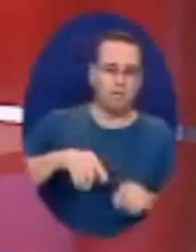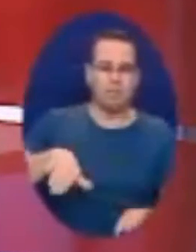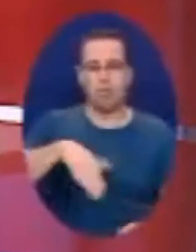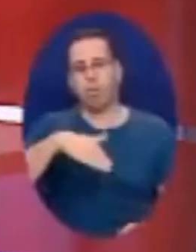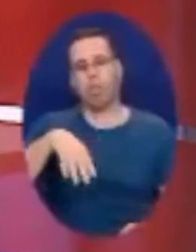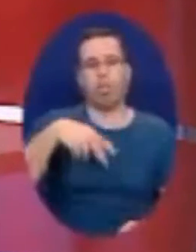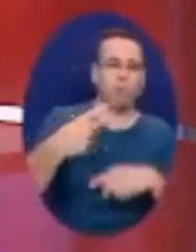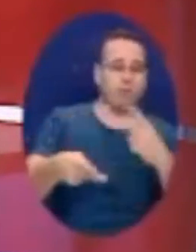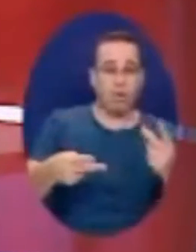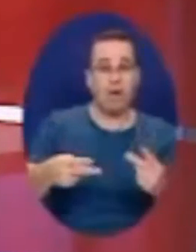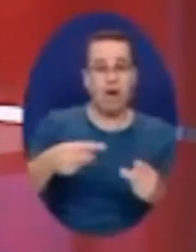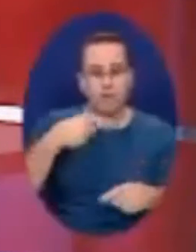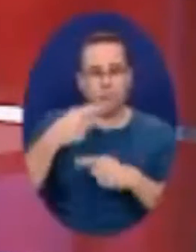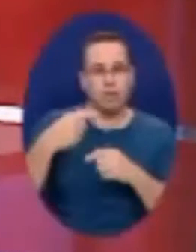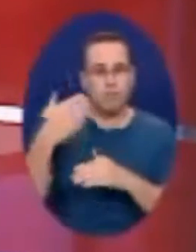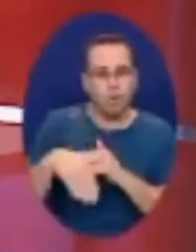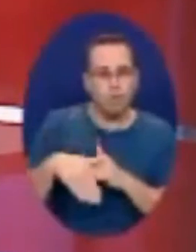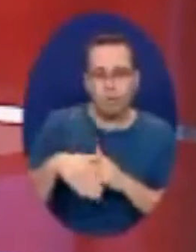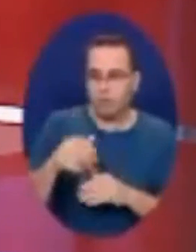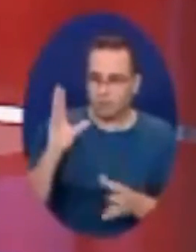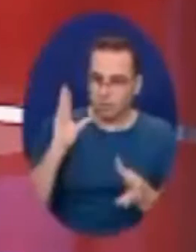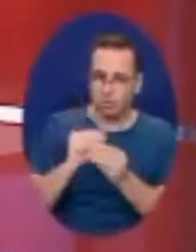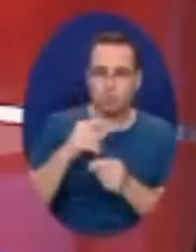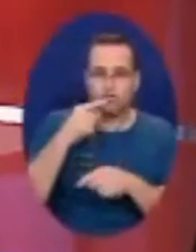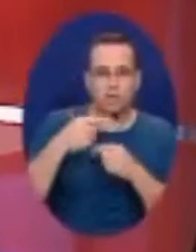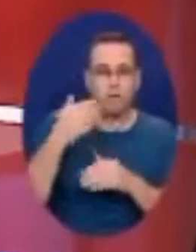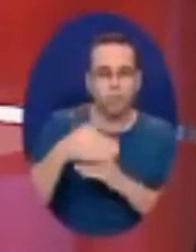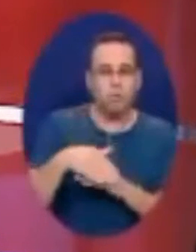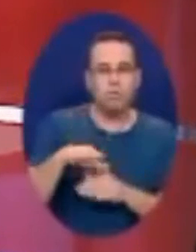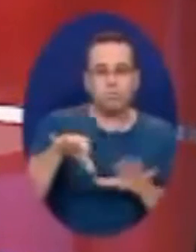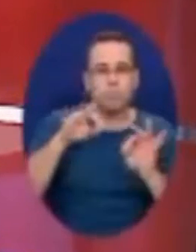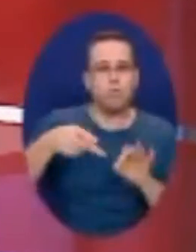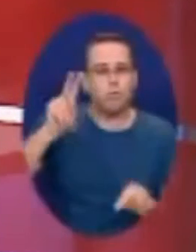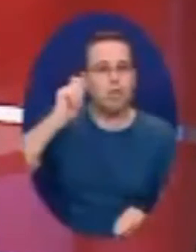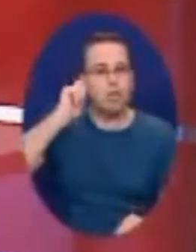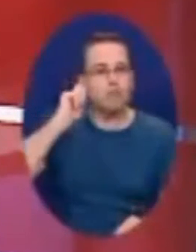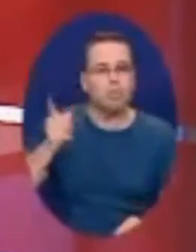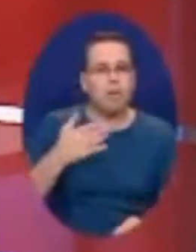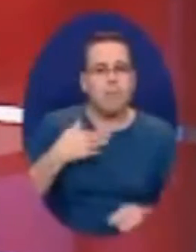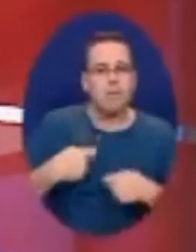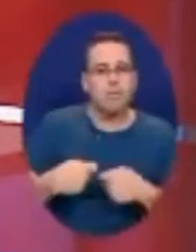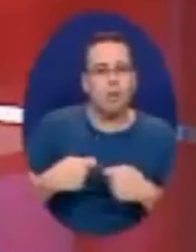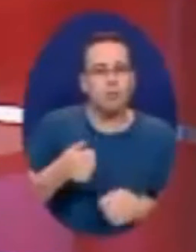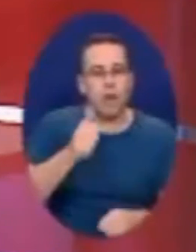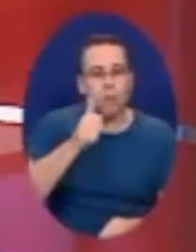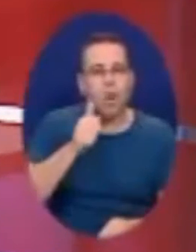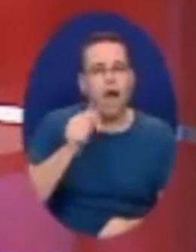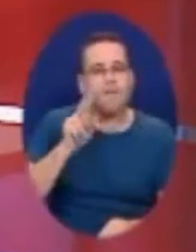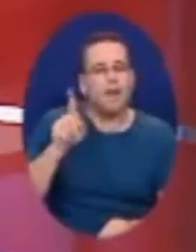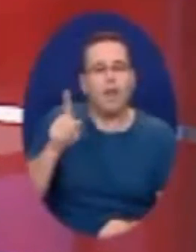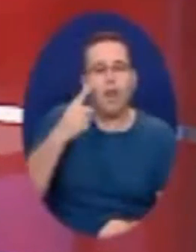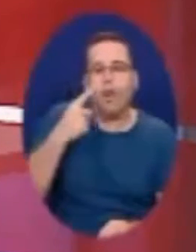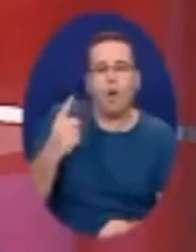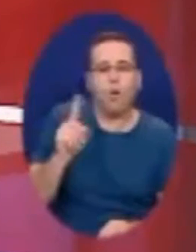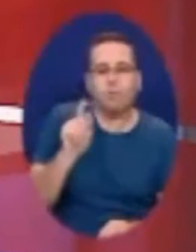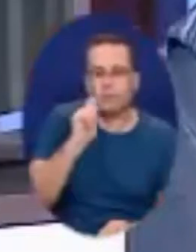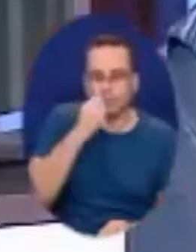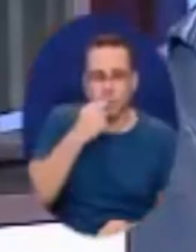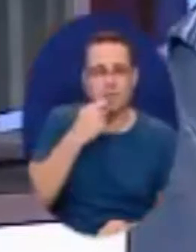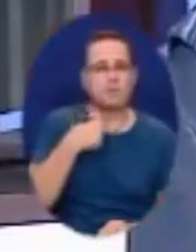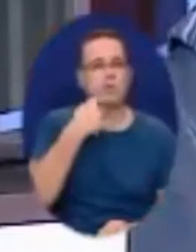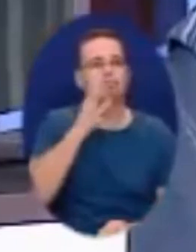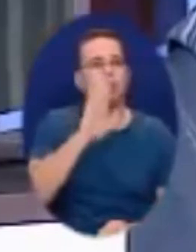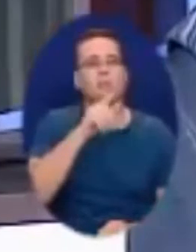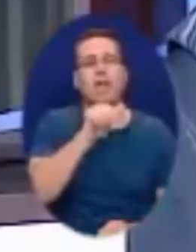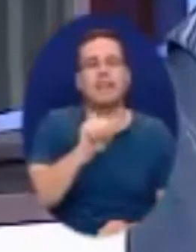ברחוב, אבל בשנים האחרונות יותר ויותר נשים מתמכרות לאלכוהול, רק שההתמכרות הזו יותר נחבאת אל הכלים. נגיד שלום לאינה ארצי,